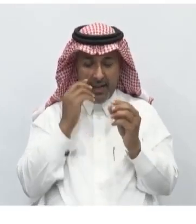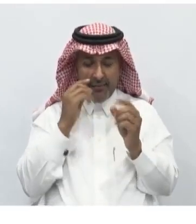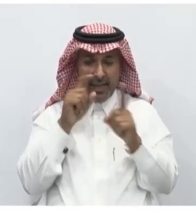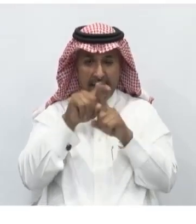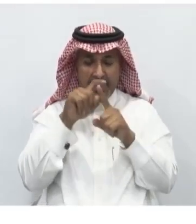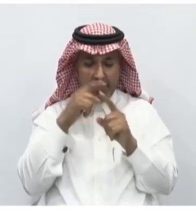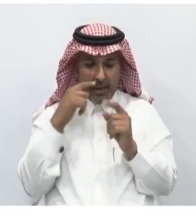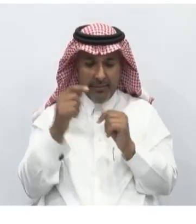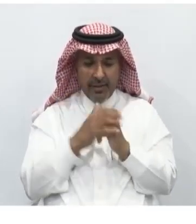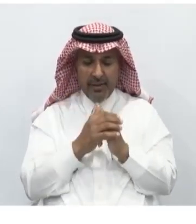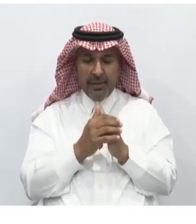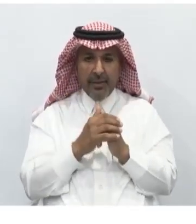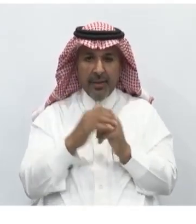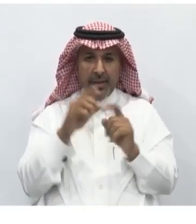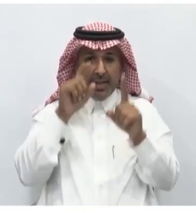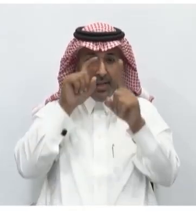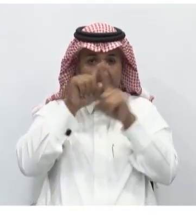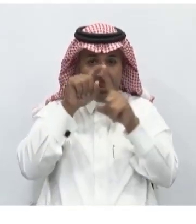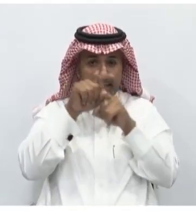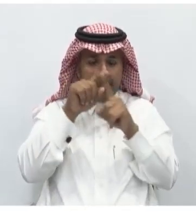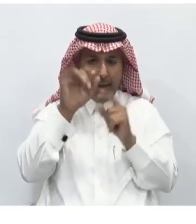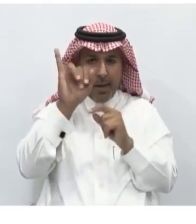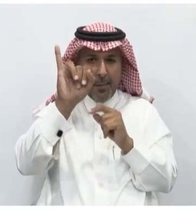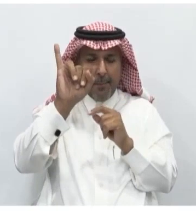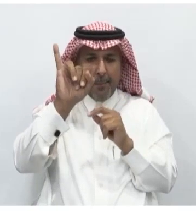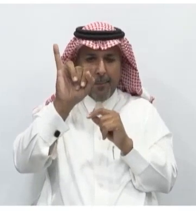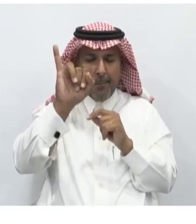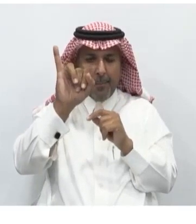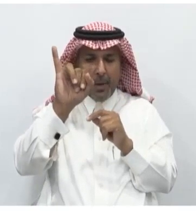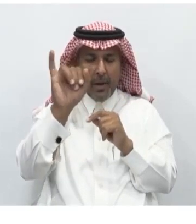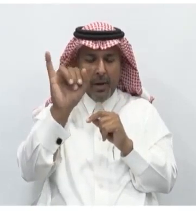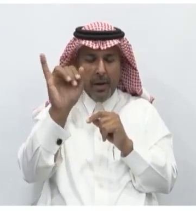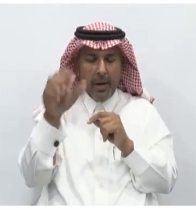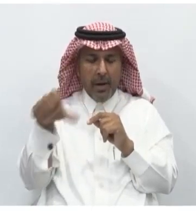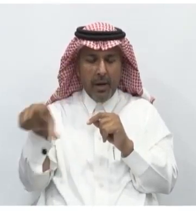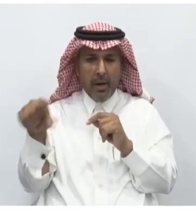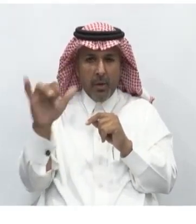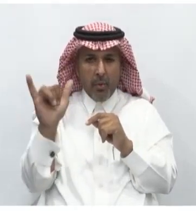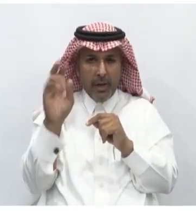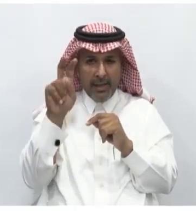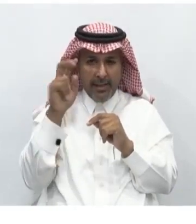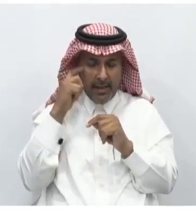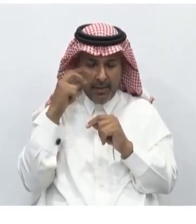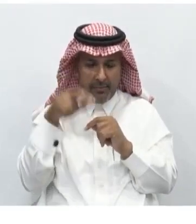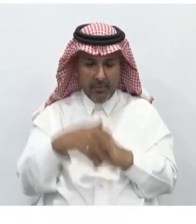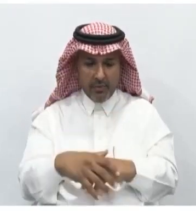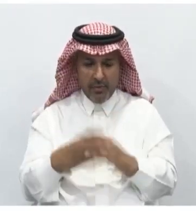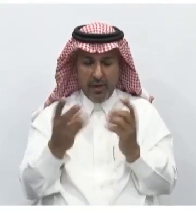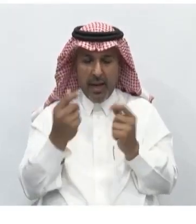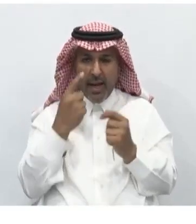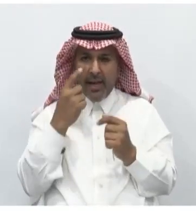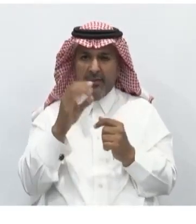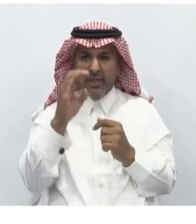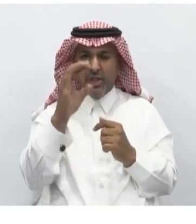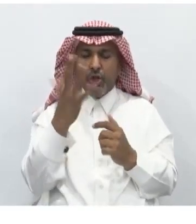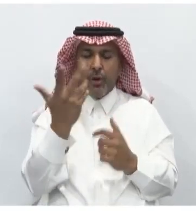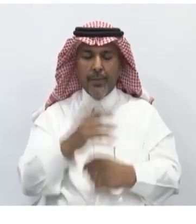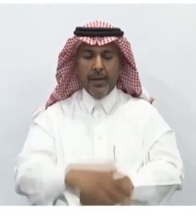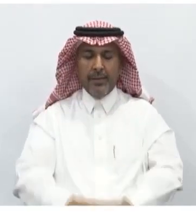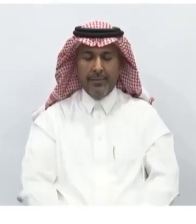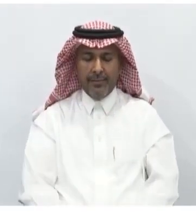لاحظ أعطاني نسبة مئوية مطلوب مني صيغة الملح المائي وما اسمه. كيف سنقوم بالحل؟